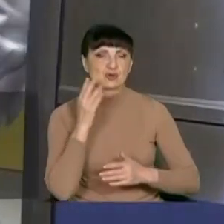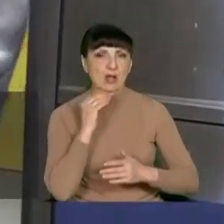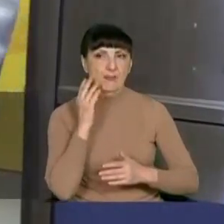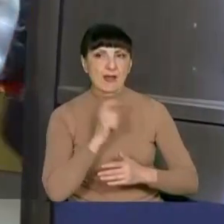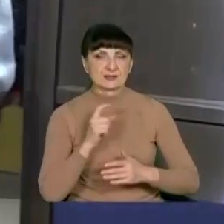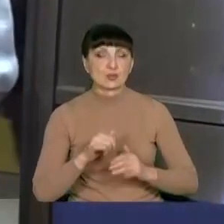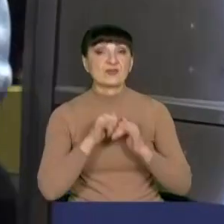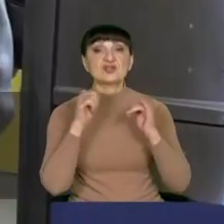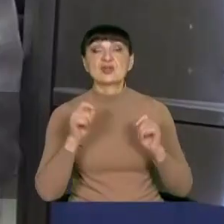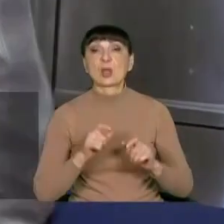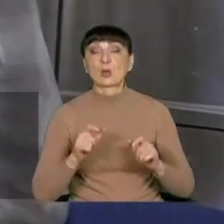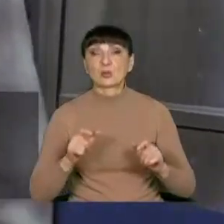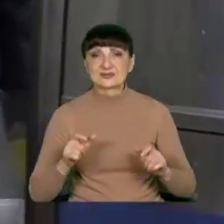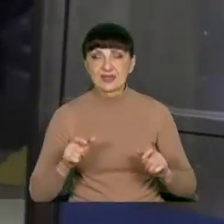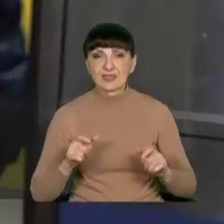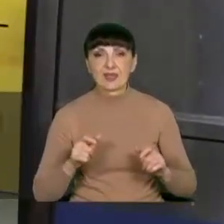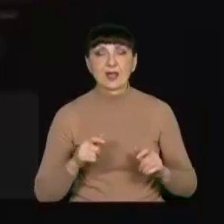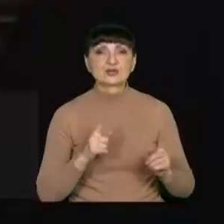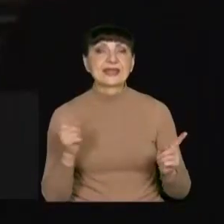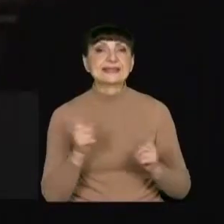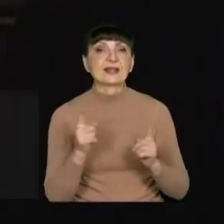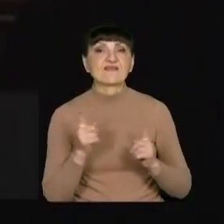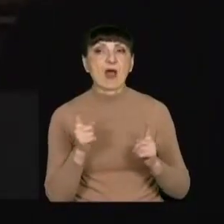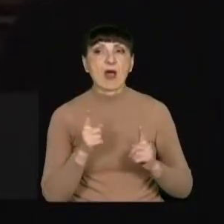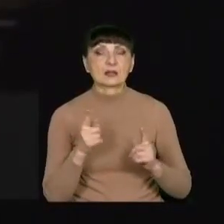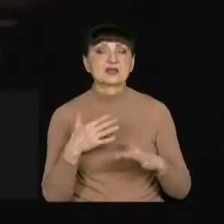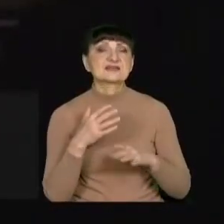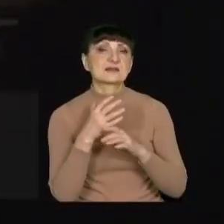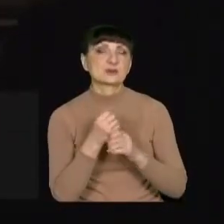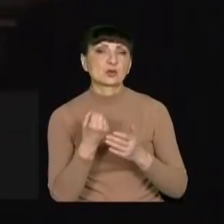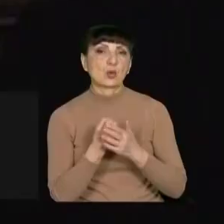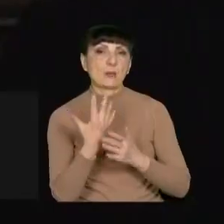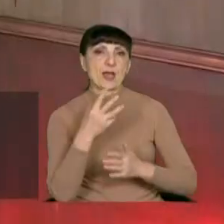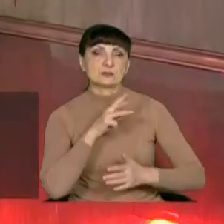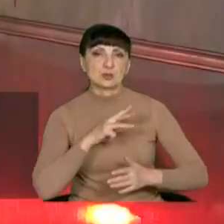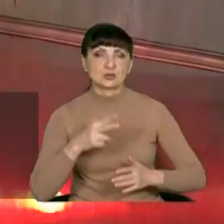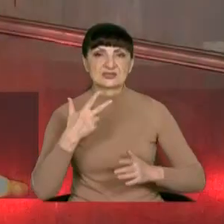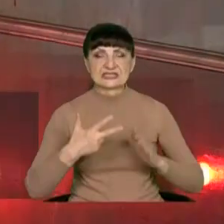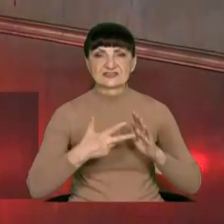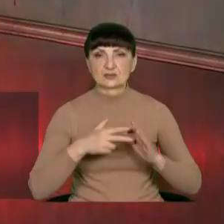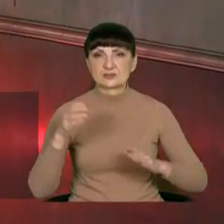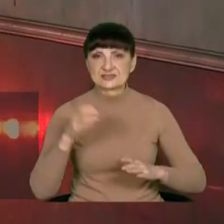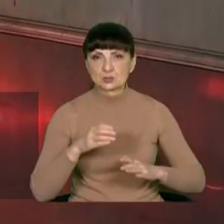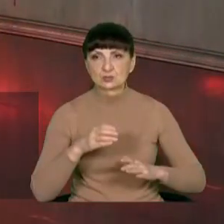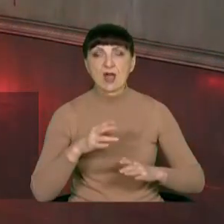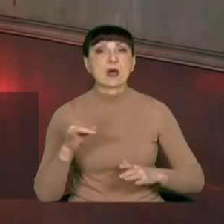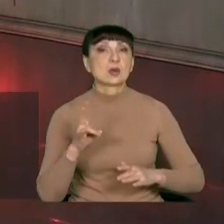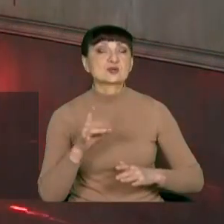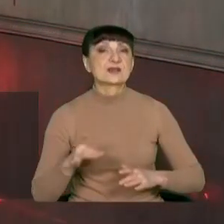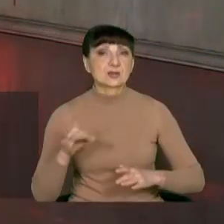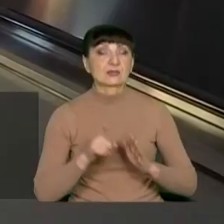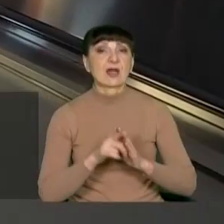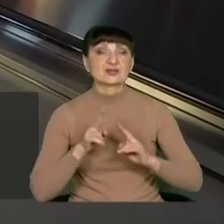связи с увеличением пассажирского потока интервалы между поездами сократились до 5 минут 38 секунд. А в Наурызбайском районе